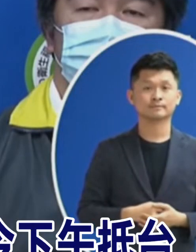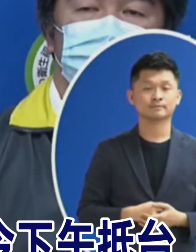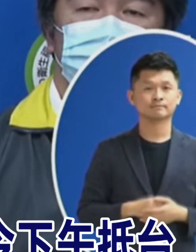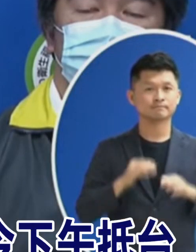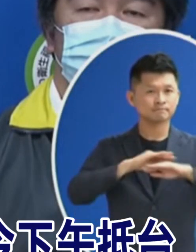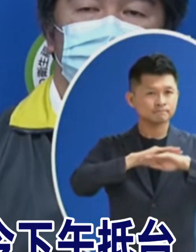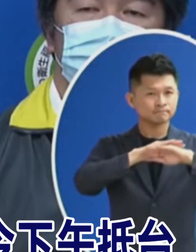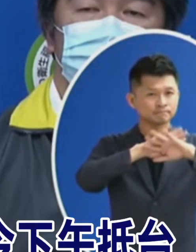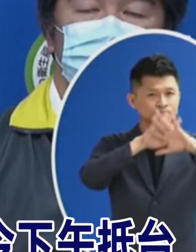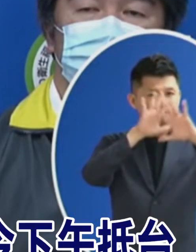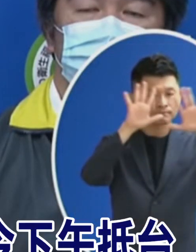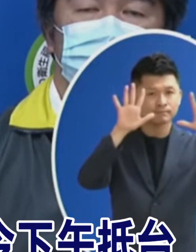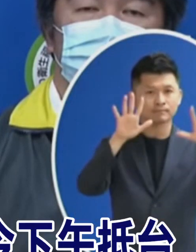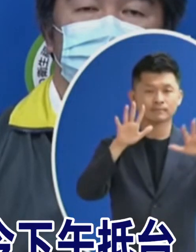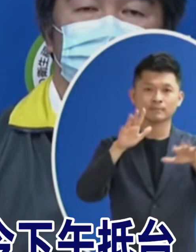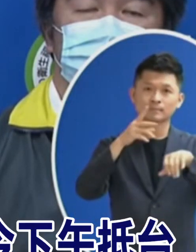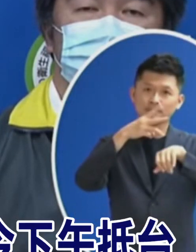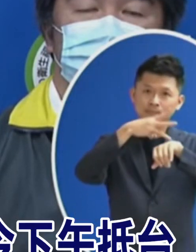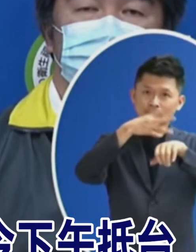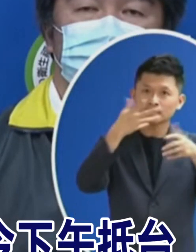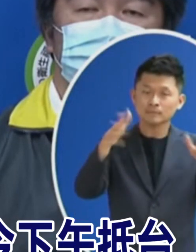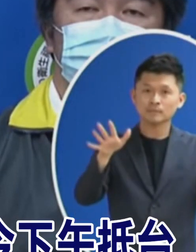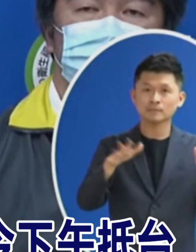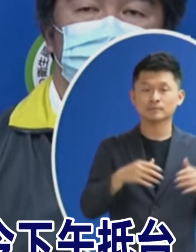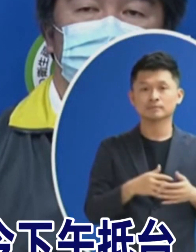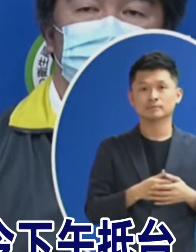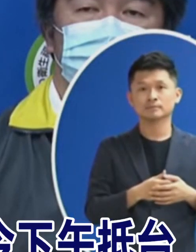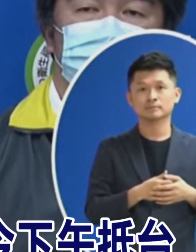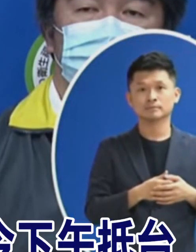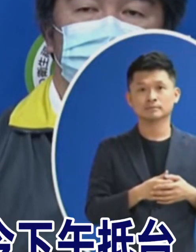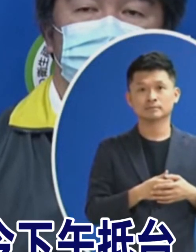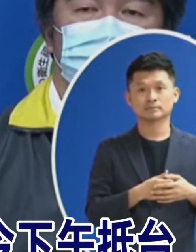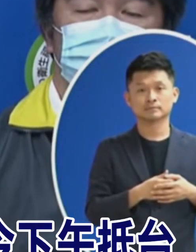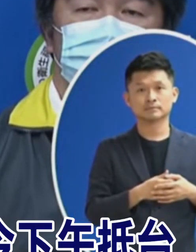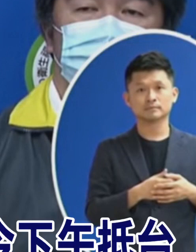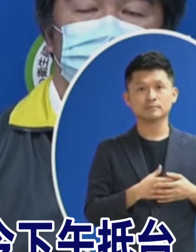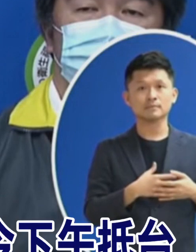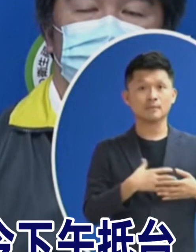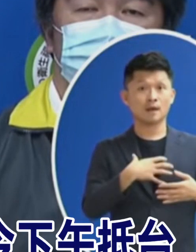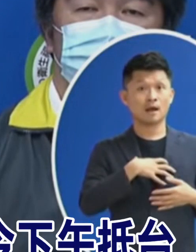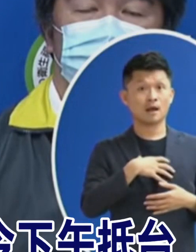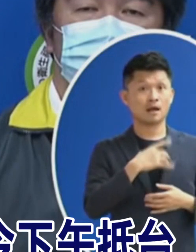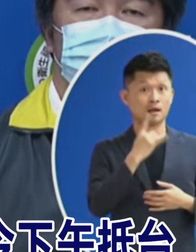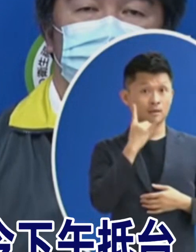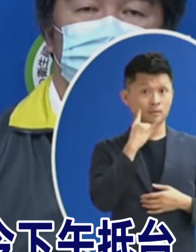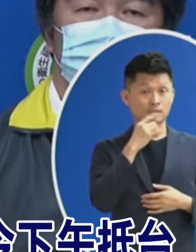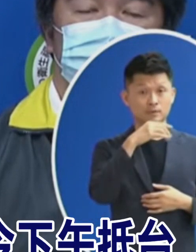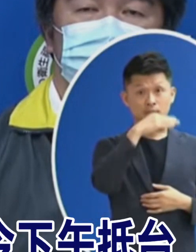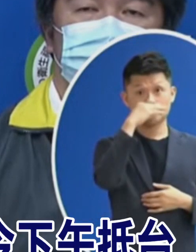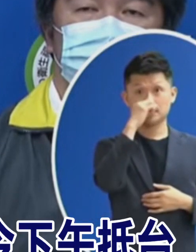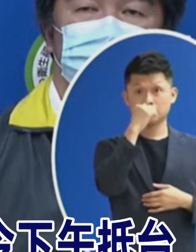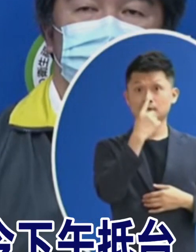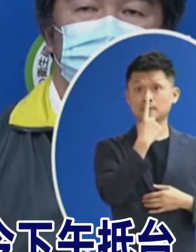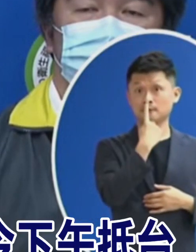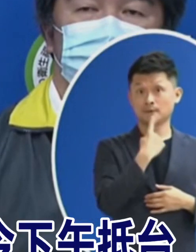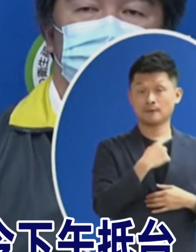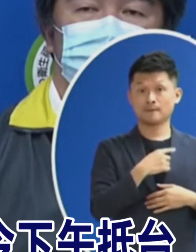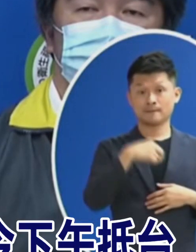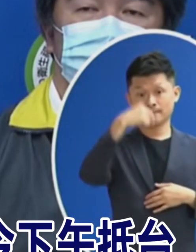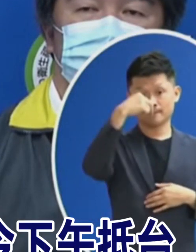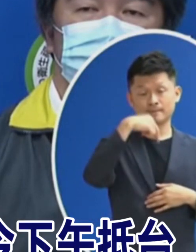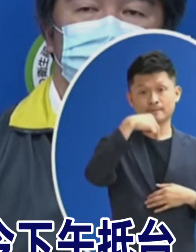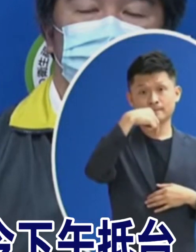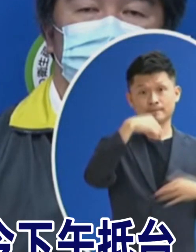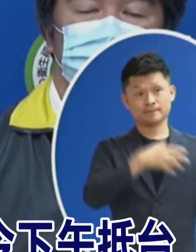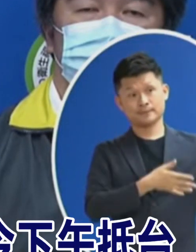清晨大概是3点钟从阿姆斯特丹起飞，那今天下午，等一下，3点44分会